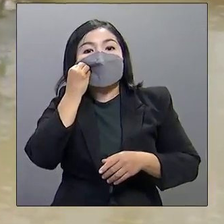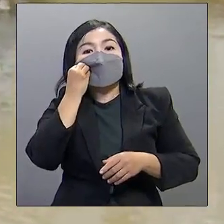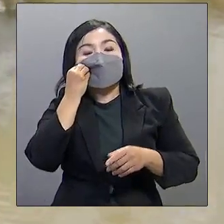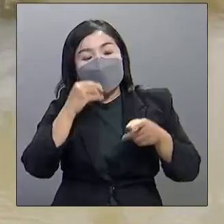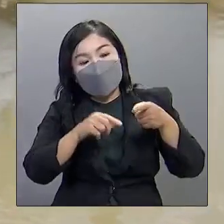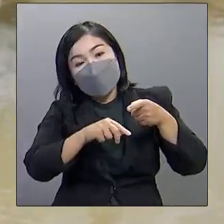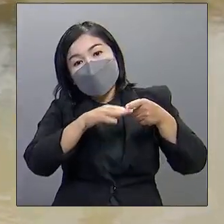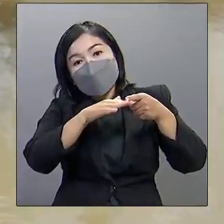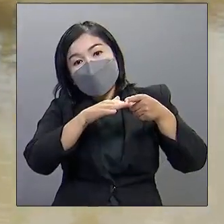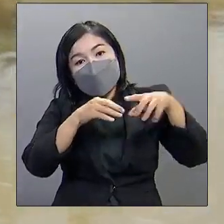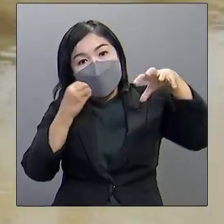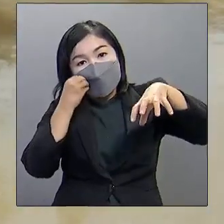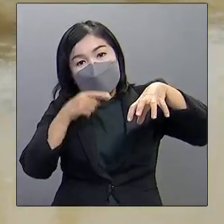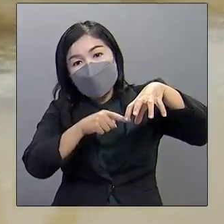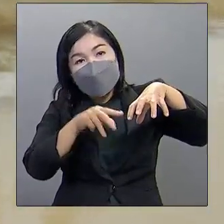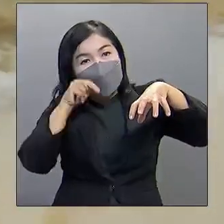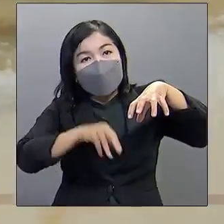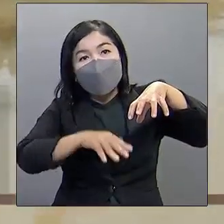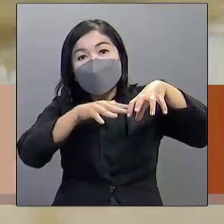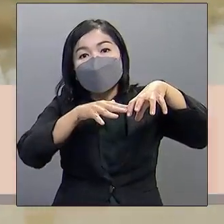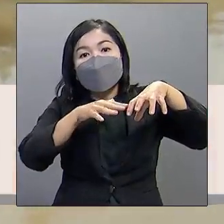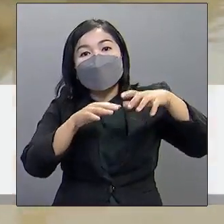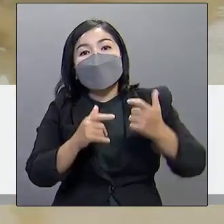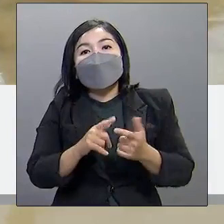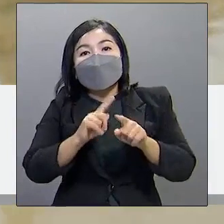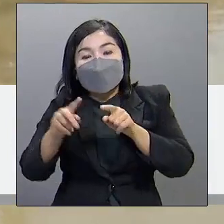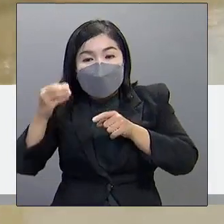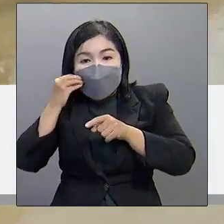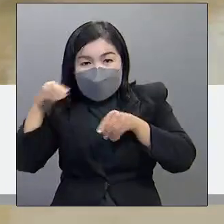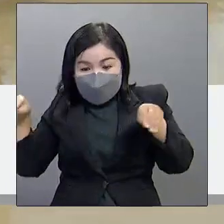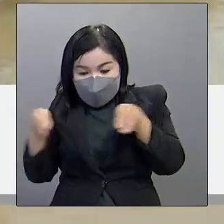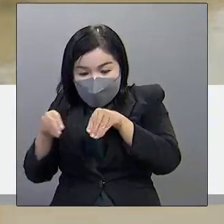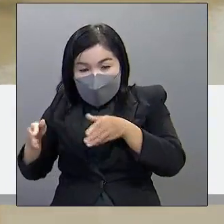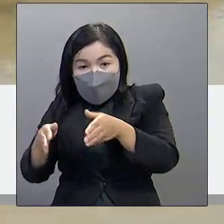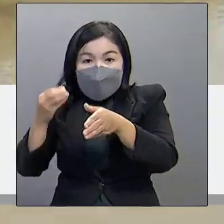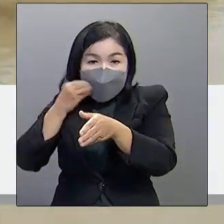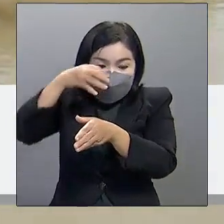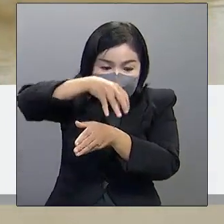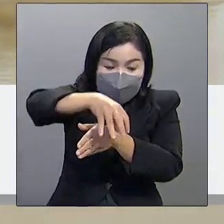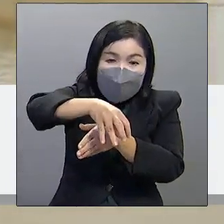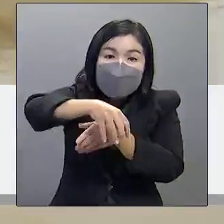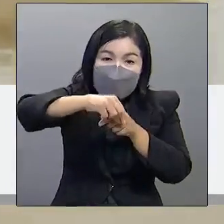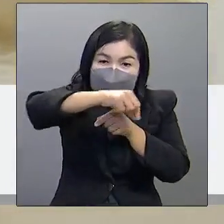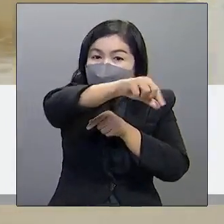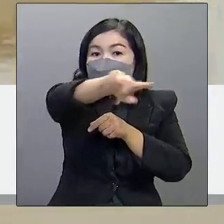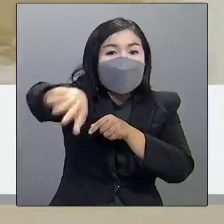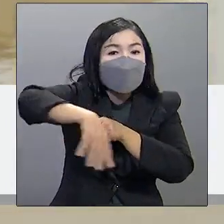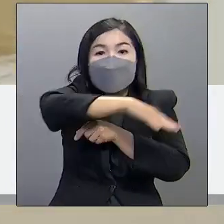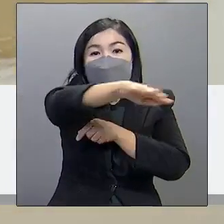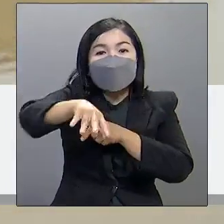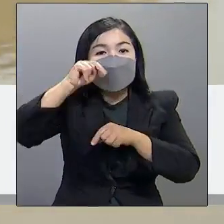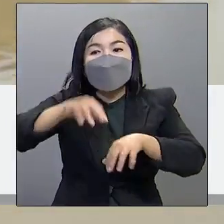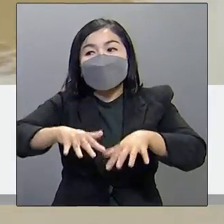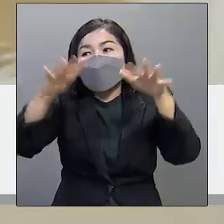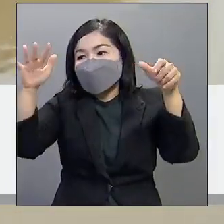านของชาวบ้านแล้วค่ะไม่ว่าจะเป็นพื้นบ้านที่อยู่ตรงติดชิดริมแม่น้ำแล้วก็ฝั่งขยับเข้ามาข้างในอีกเรียกได้ว่าน้ำท่วมกินแทบ